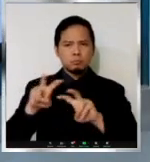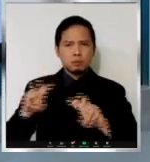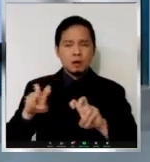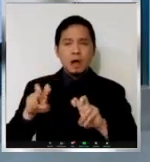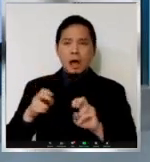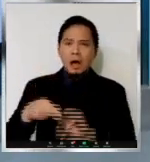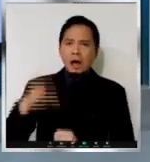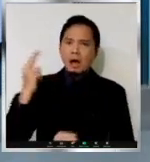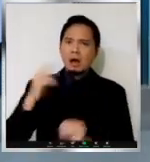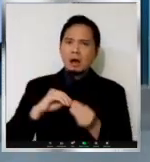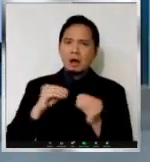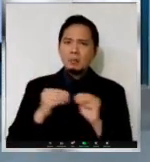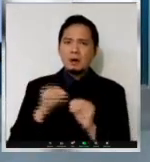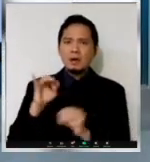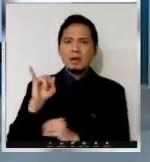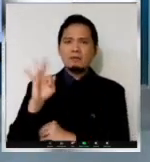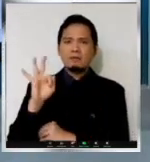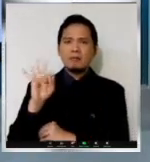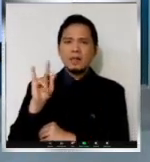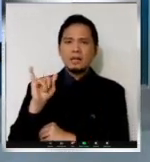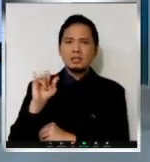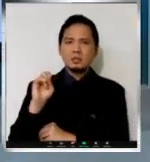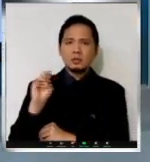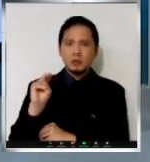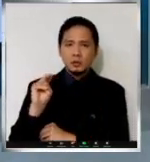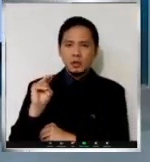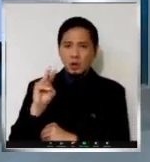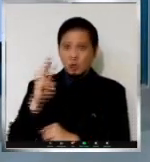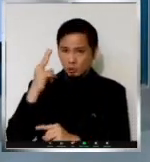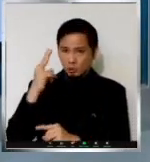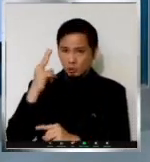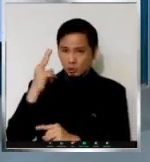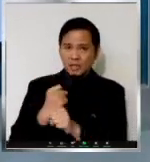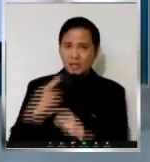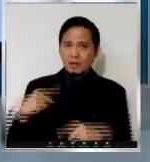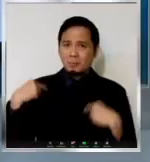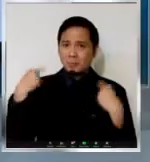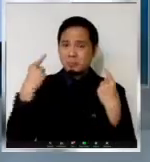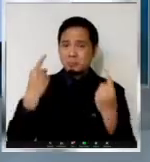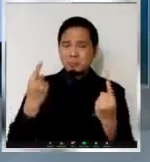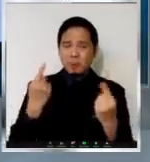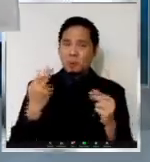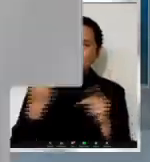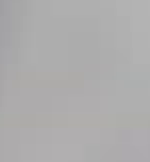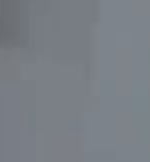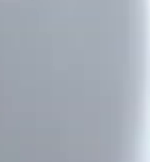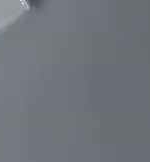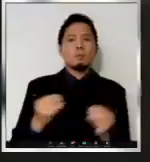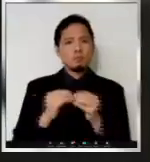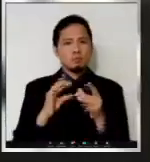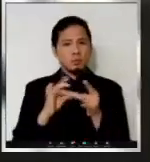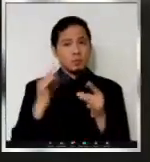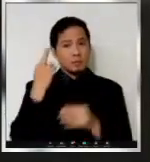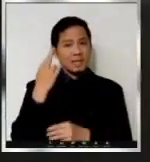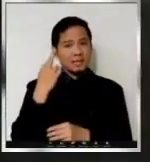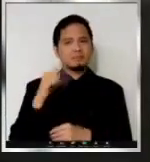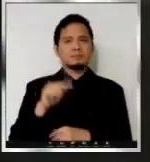rate sa nakalipas na mahigit 2 taon. Ang pangunahing dahilan, tinutukan ni Maki Pulido.